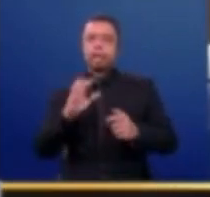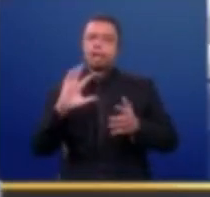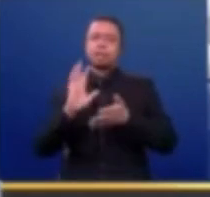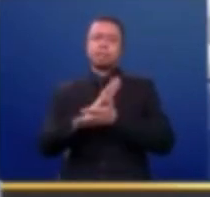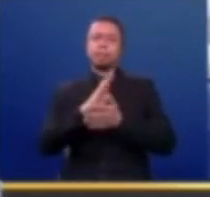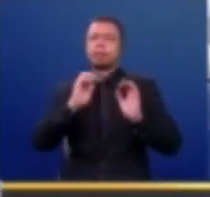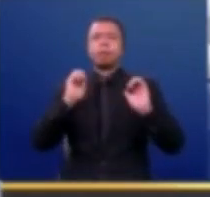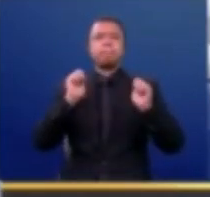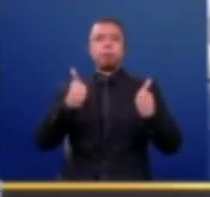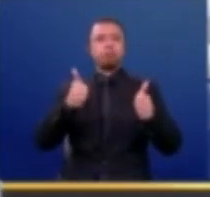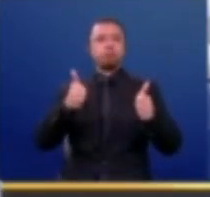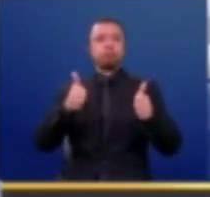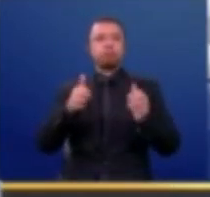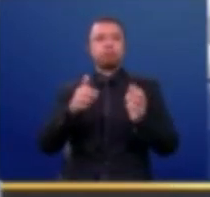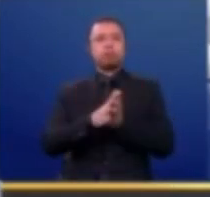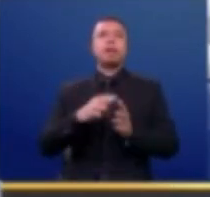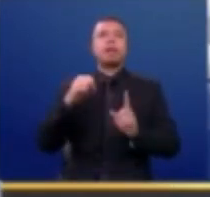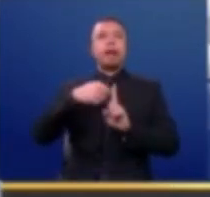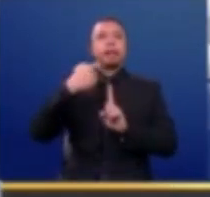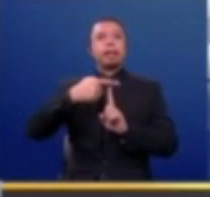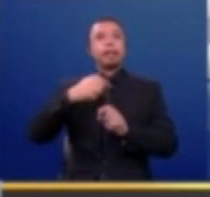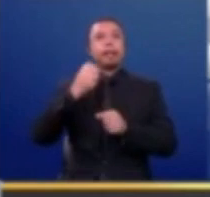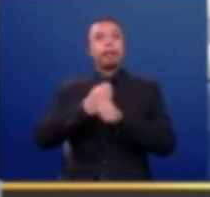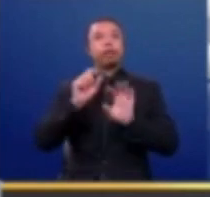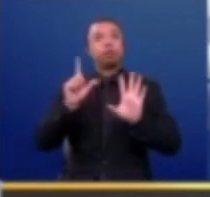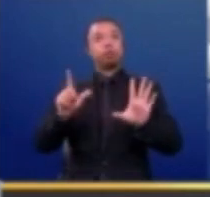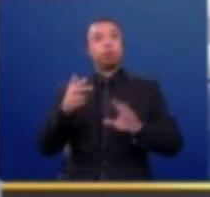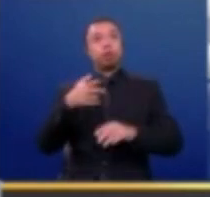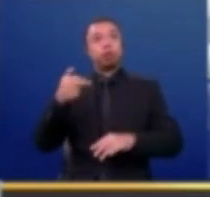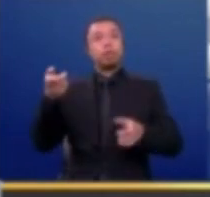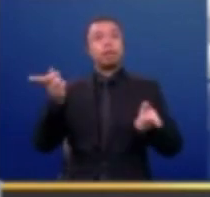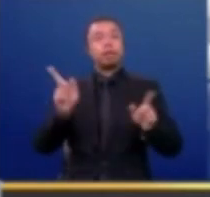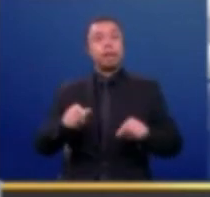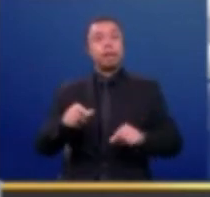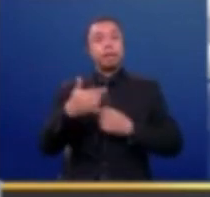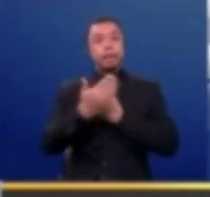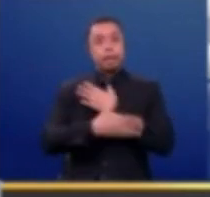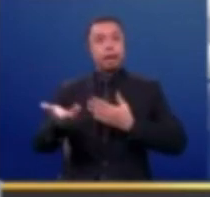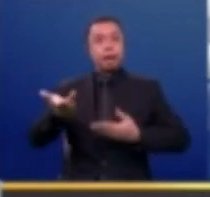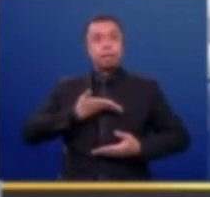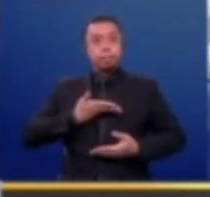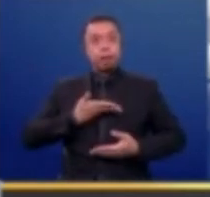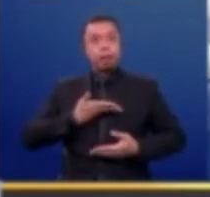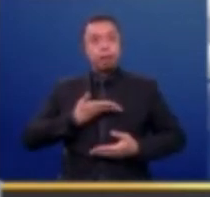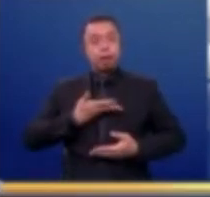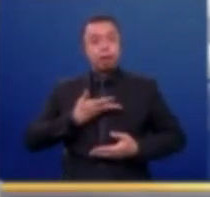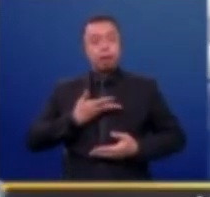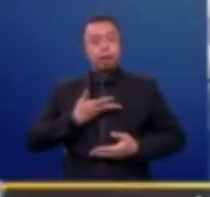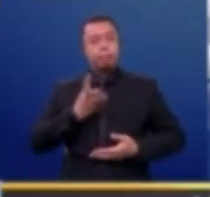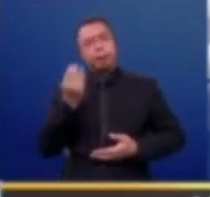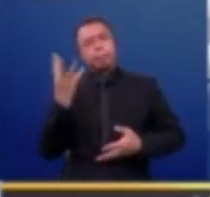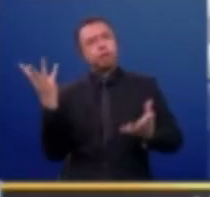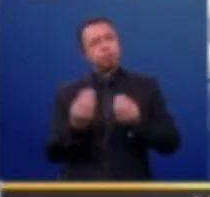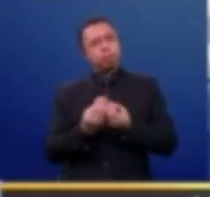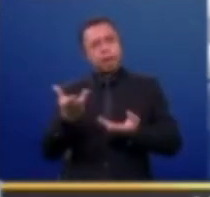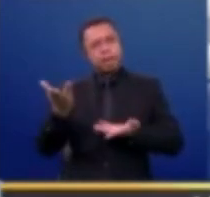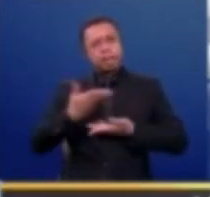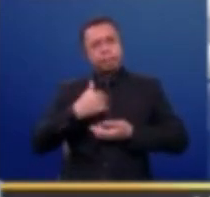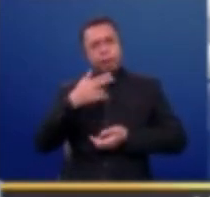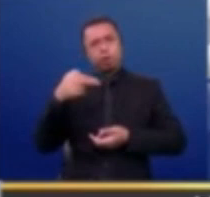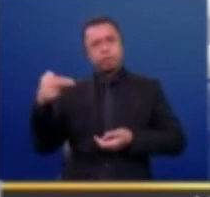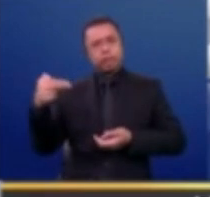ya KTT G7 saat ini. Nah, Indonesia nanti juga menjadi salah satu negara yang akan menerima, Patsy. Berapa spesifiknya jumlah yang akan diterima?